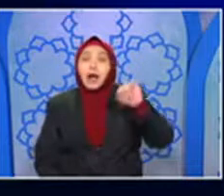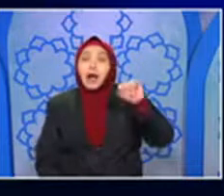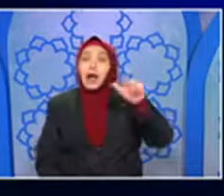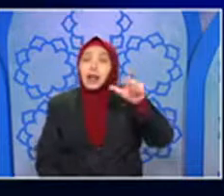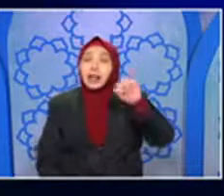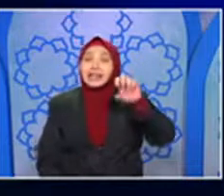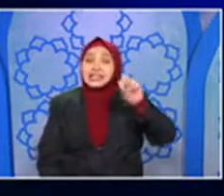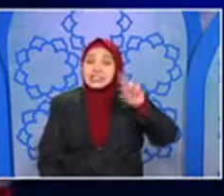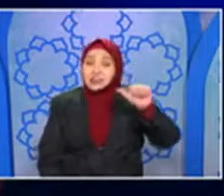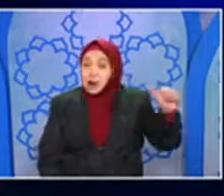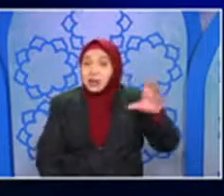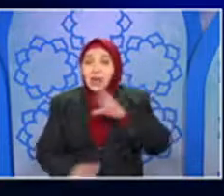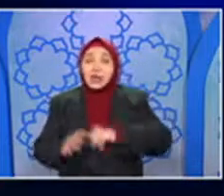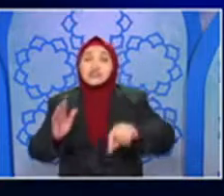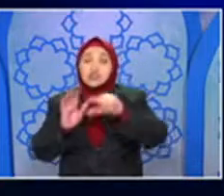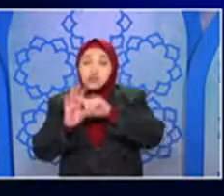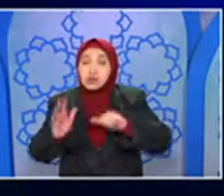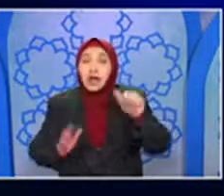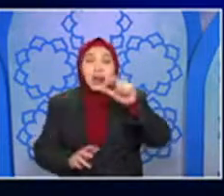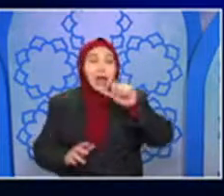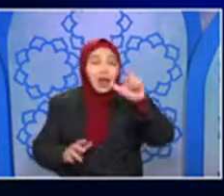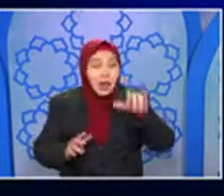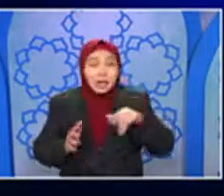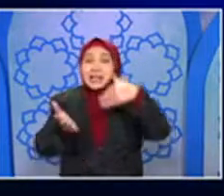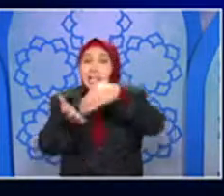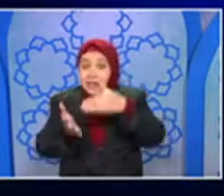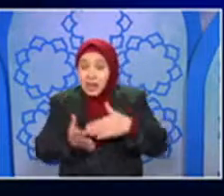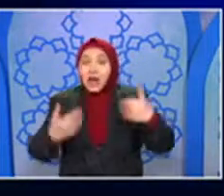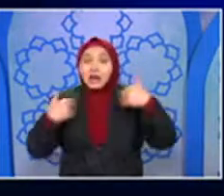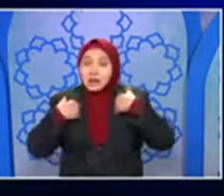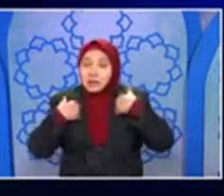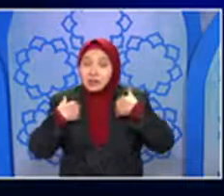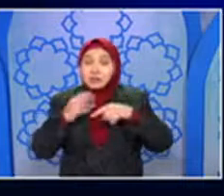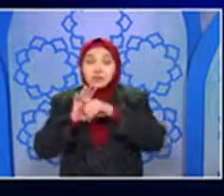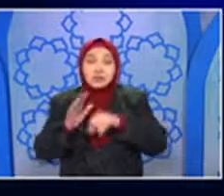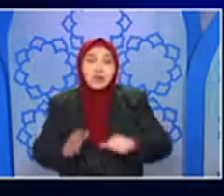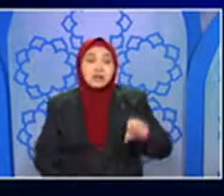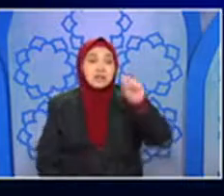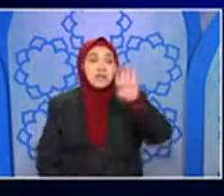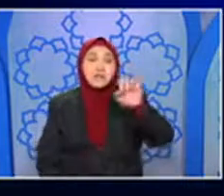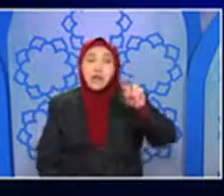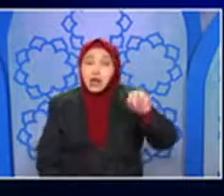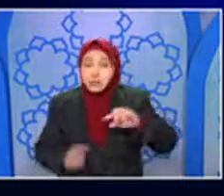juga surah Al-A'la di hujung nanti. Di tengah-tengahnya nanti ada surah Musabbihat bermula dengan tasbih.